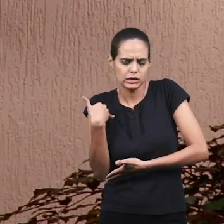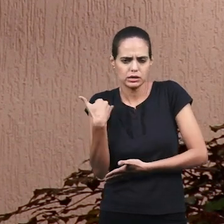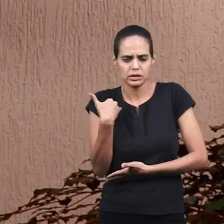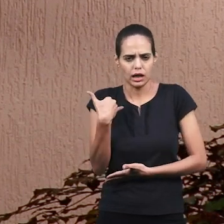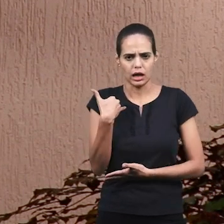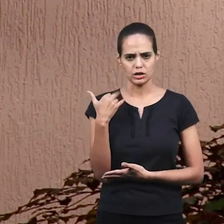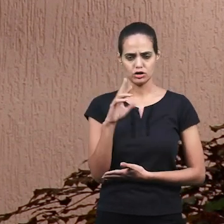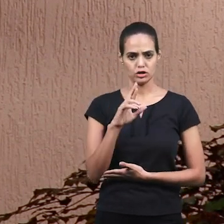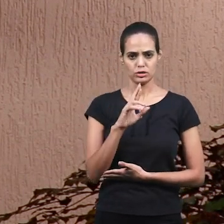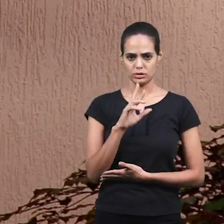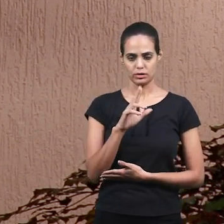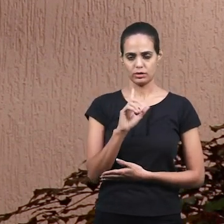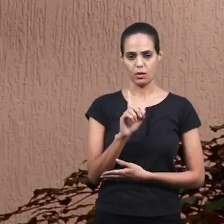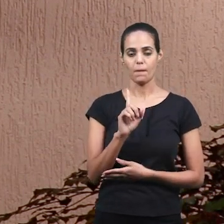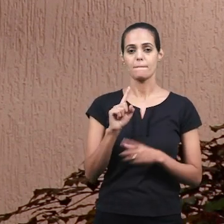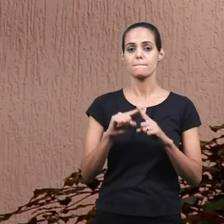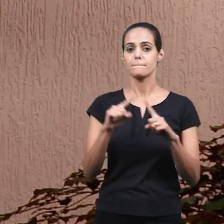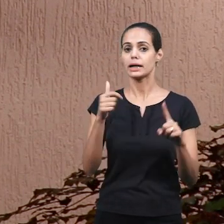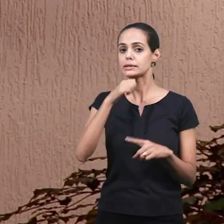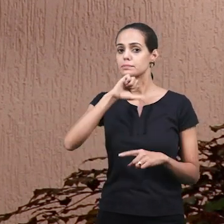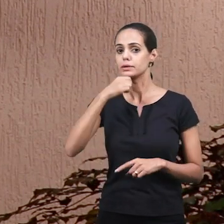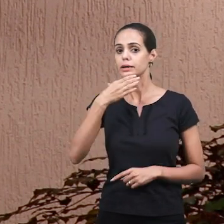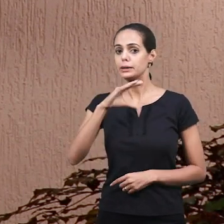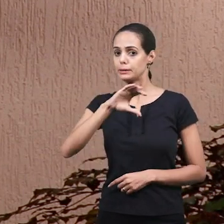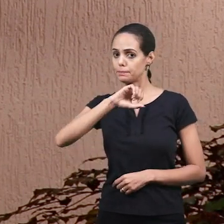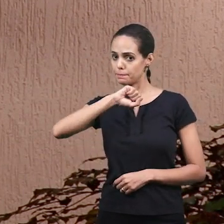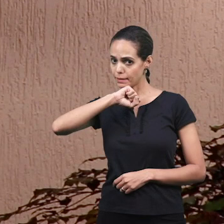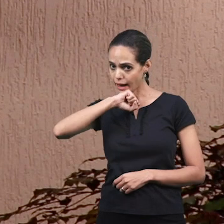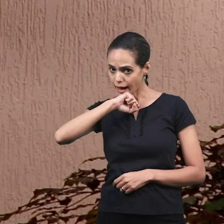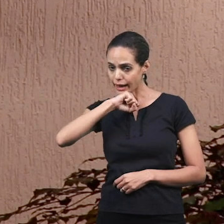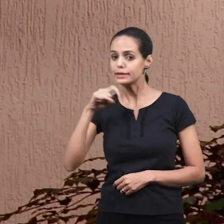langues des signes pour les enfants dans